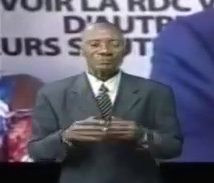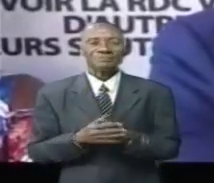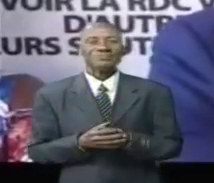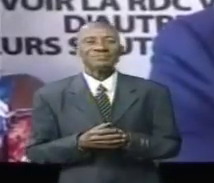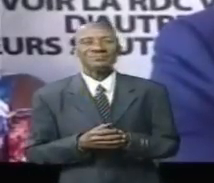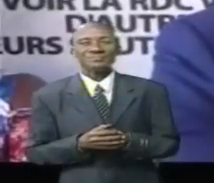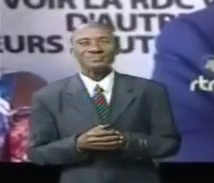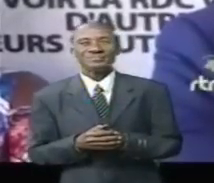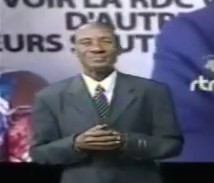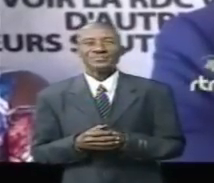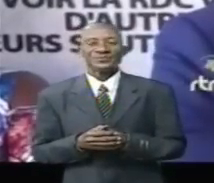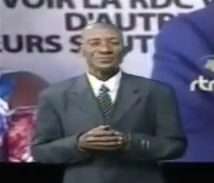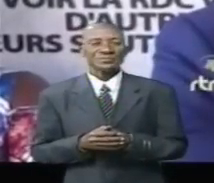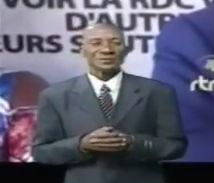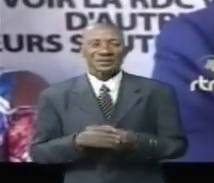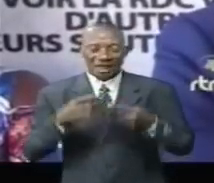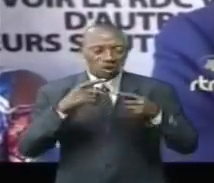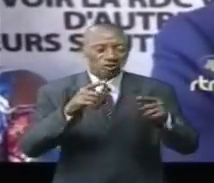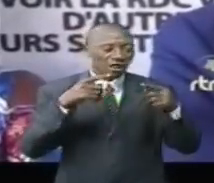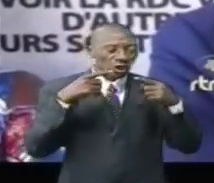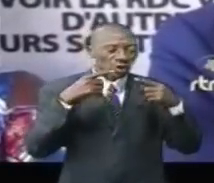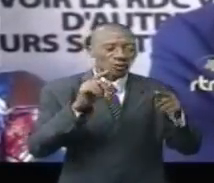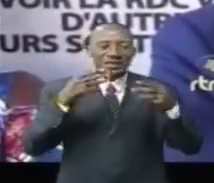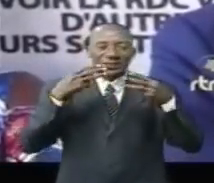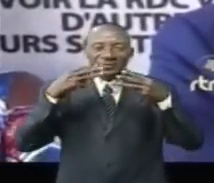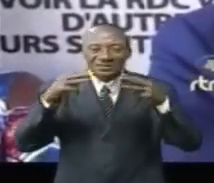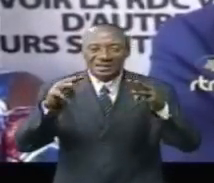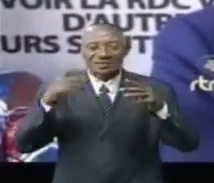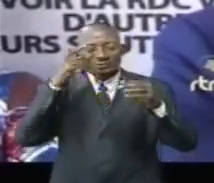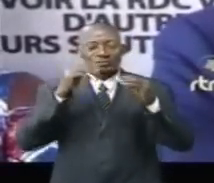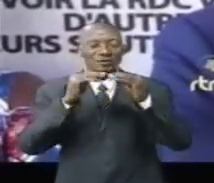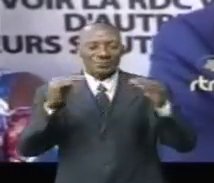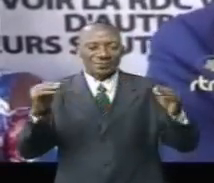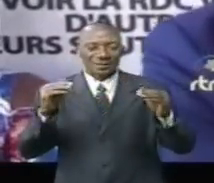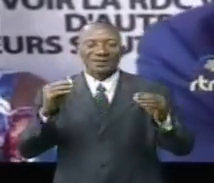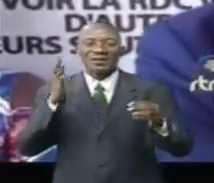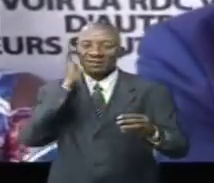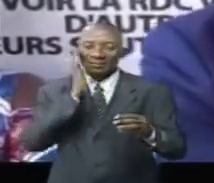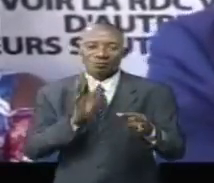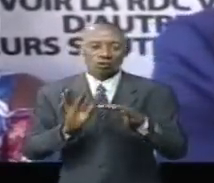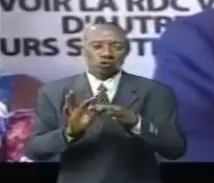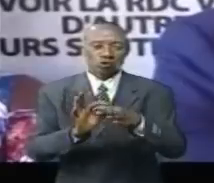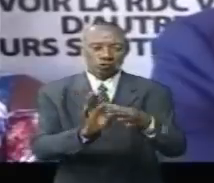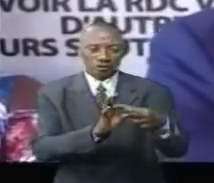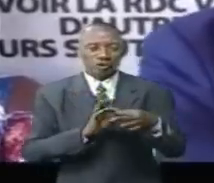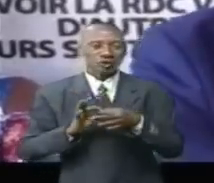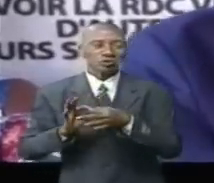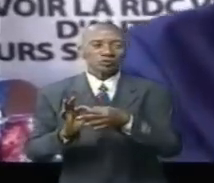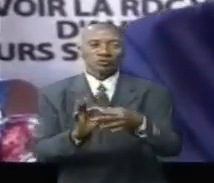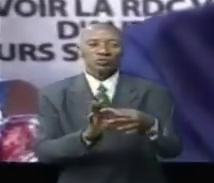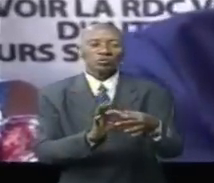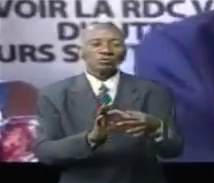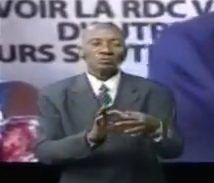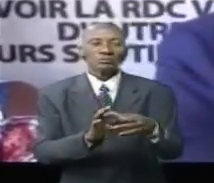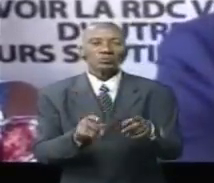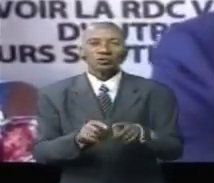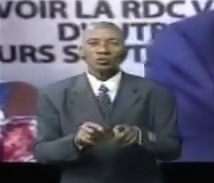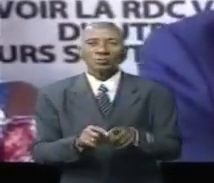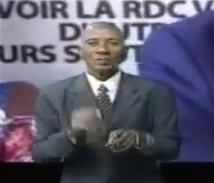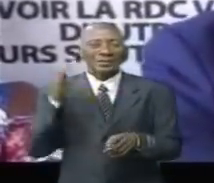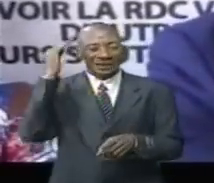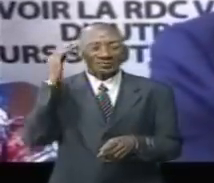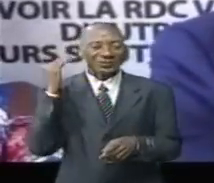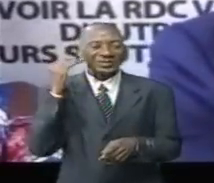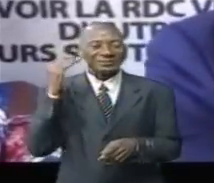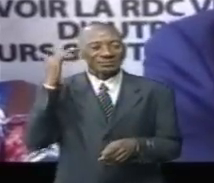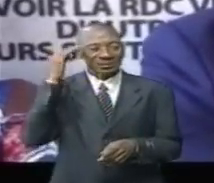Appuyer les messages de paix et de cohésion sociale lancés par son Excellence, Monsieur le ministre d'État,